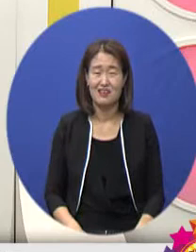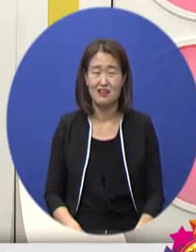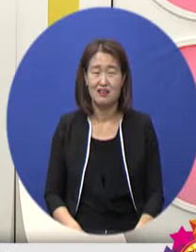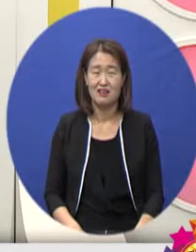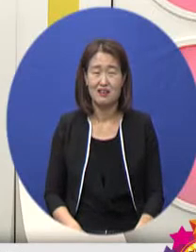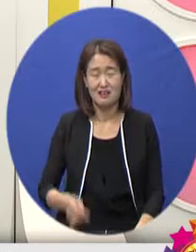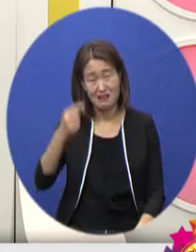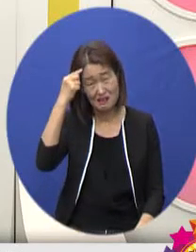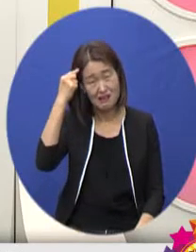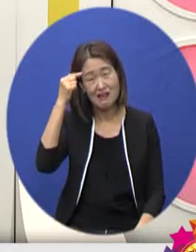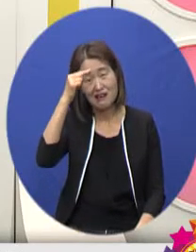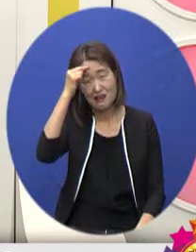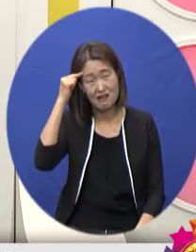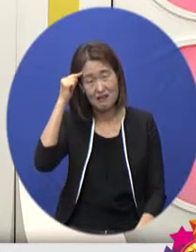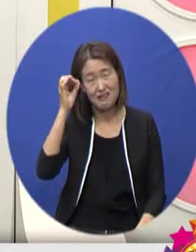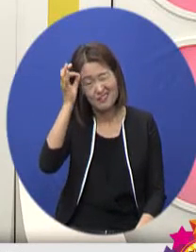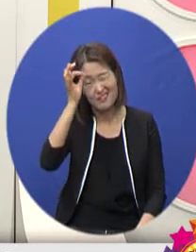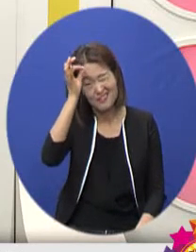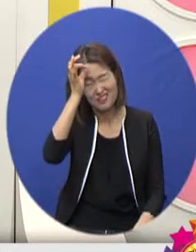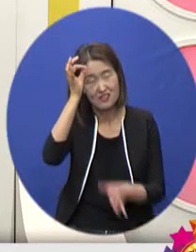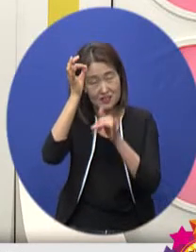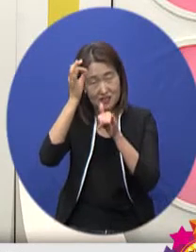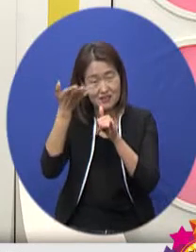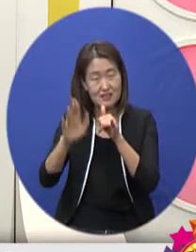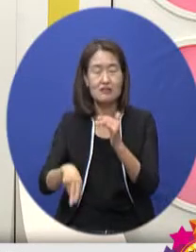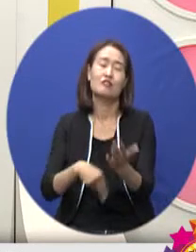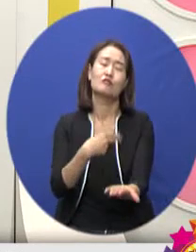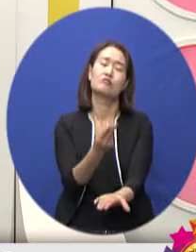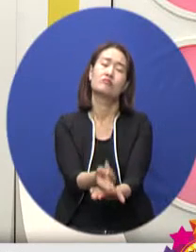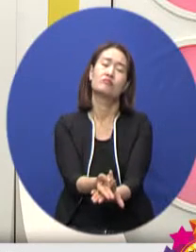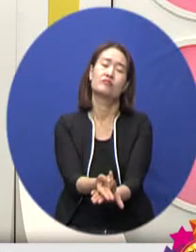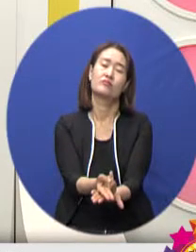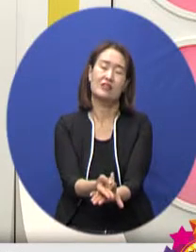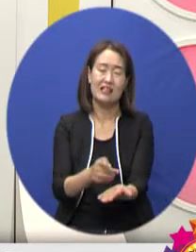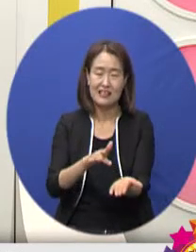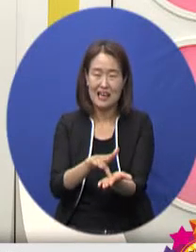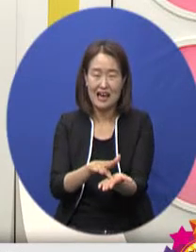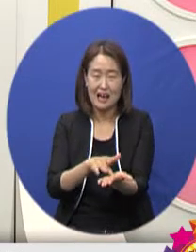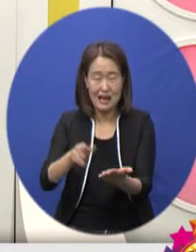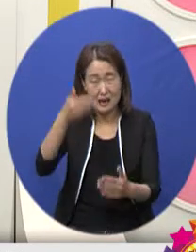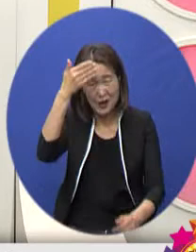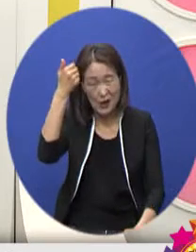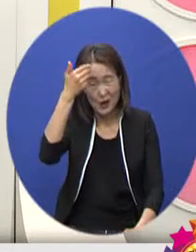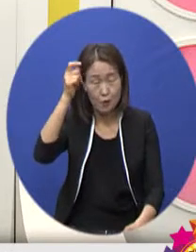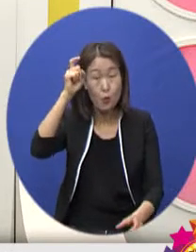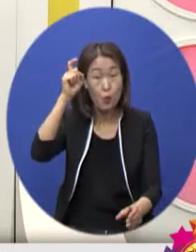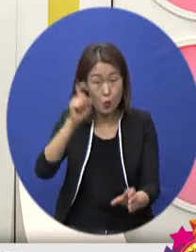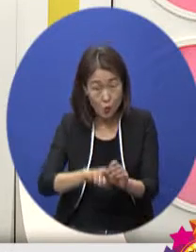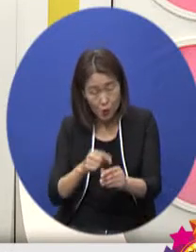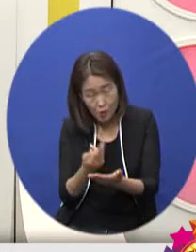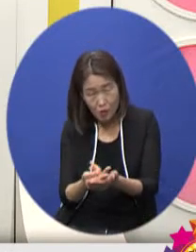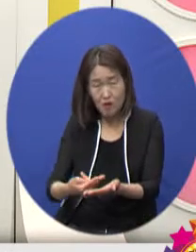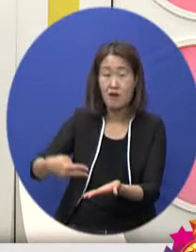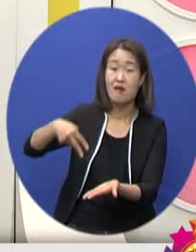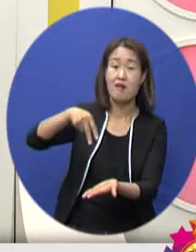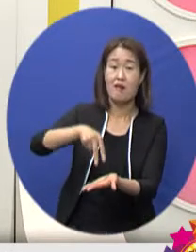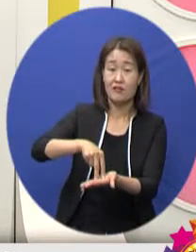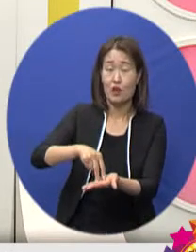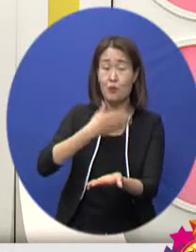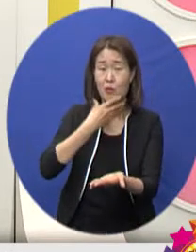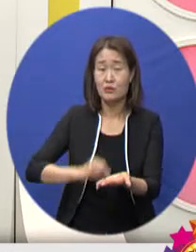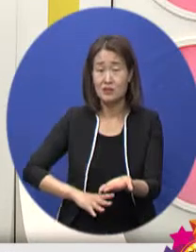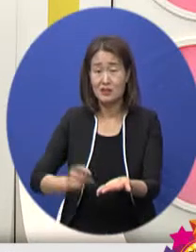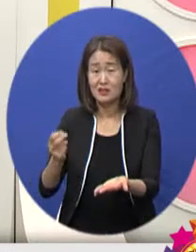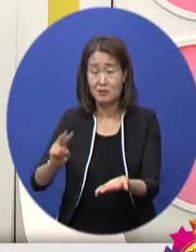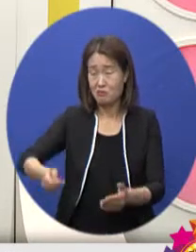그냥 네. 있는데 지금 이렇게 누워 있다가 소독약을 발라야지. 그리고는 이제 일어나는데 막 시작을 하는